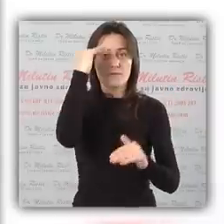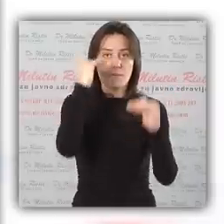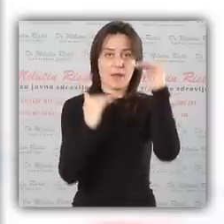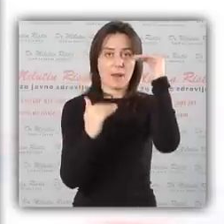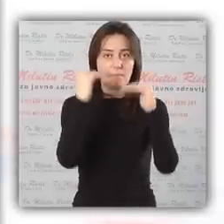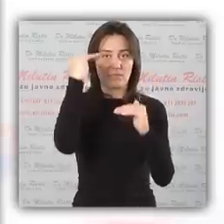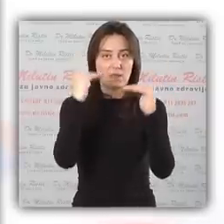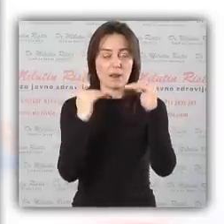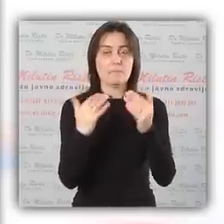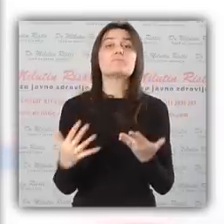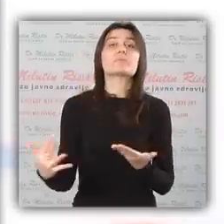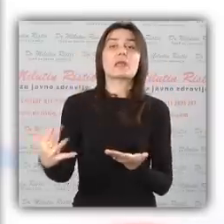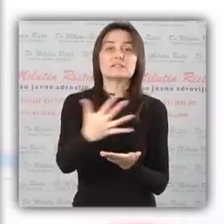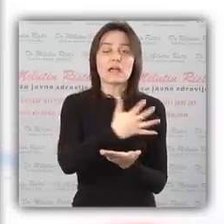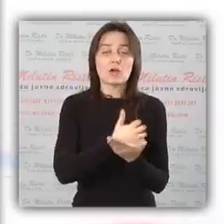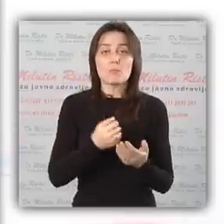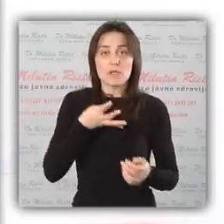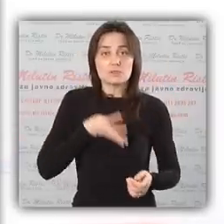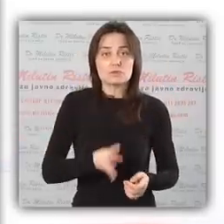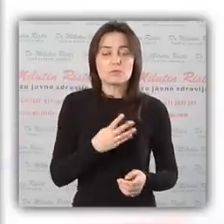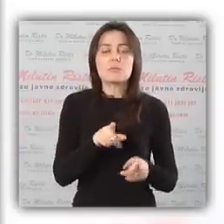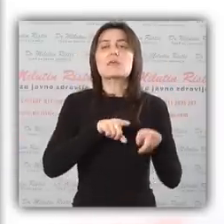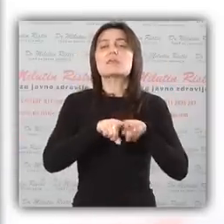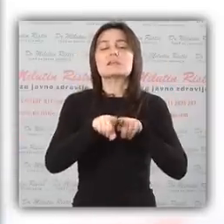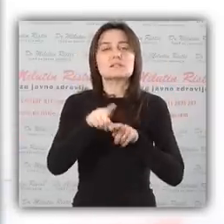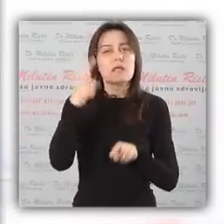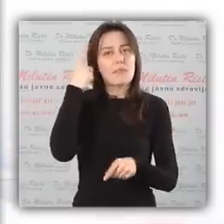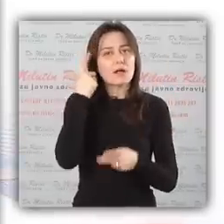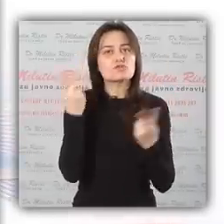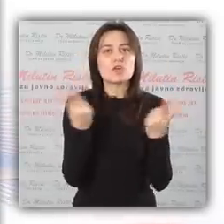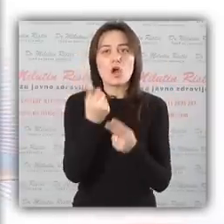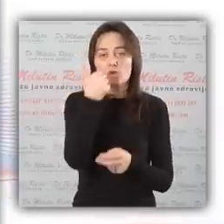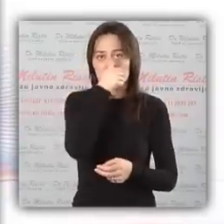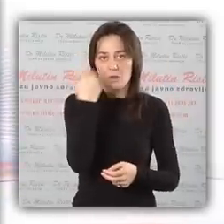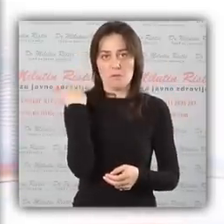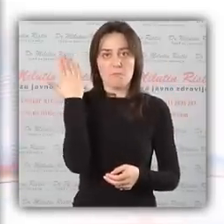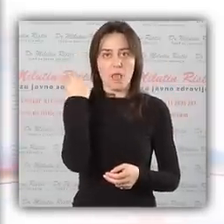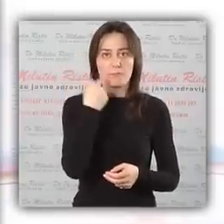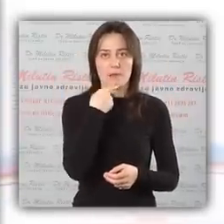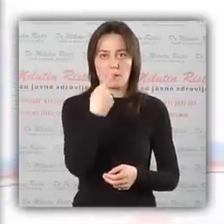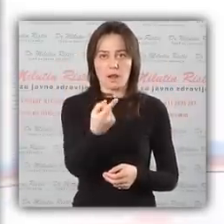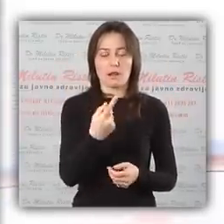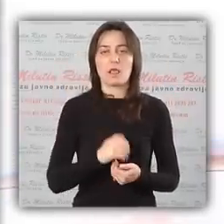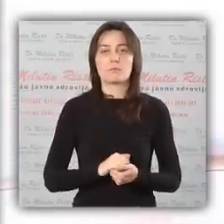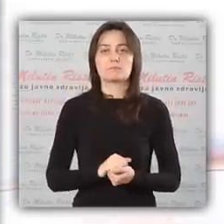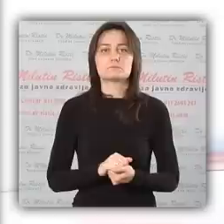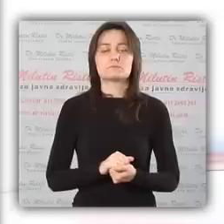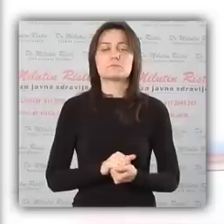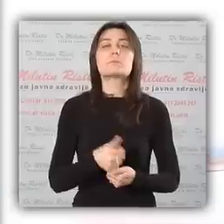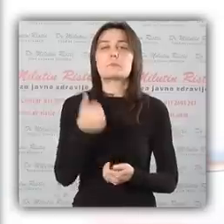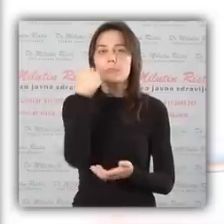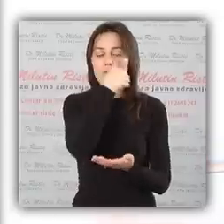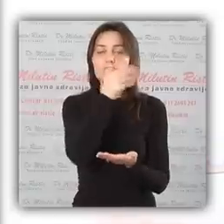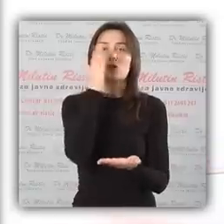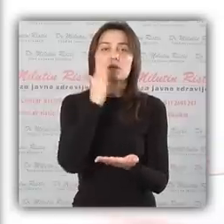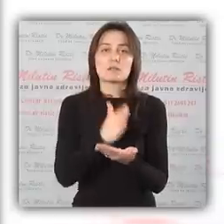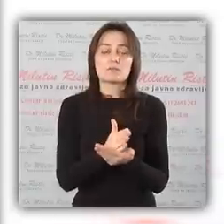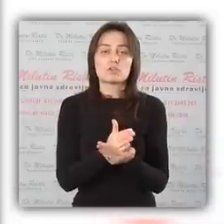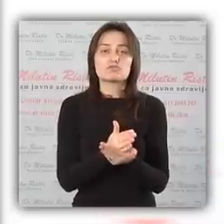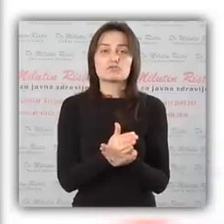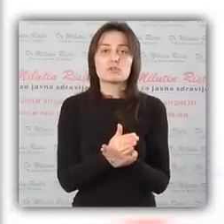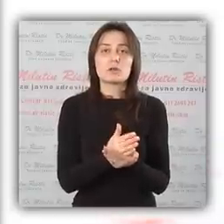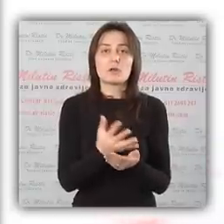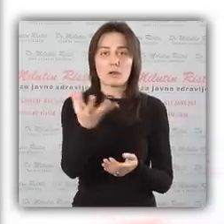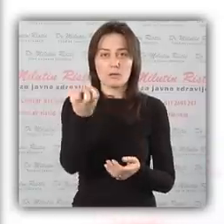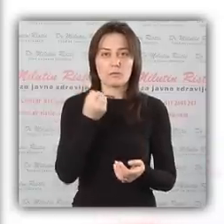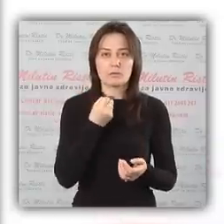na određivanje ovih parametara. Sakuplja se urin na isti način kao što sam i rekla malo pre. Što